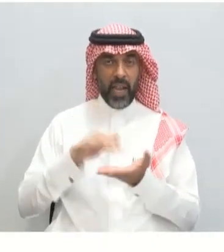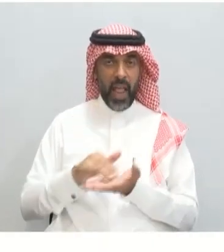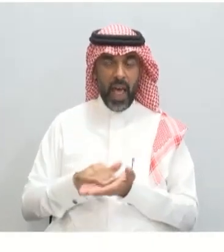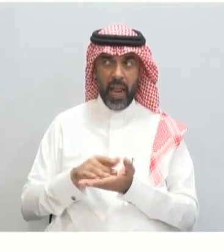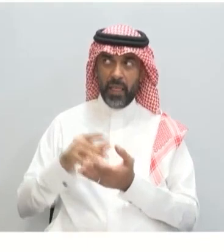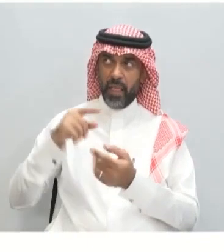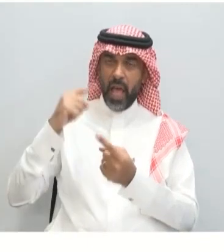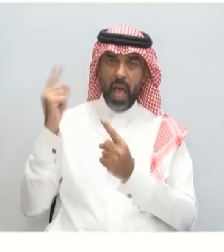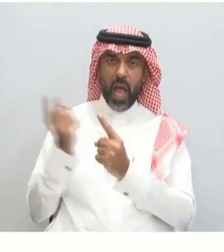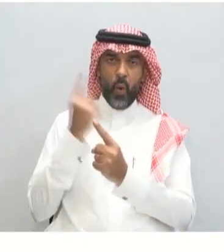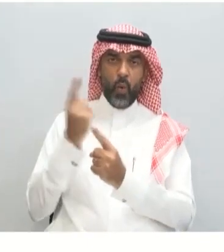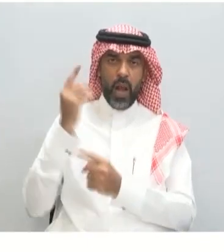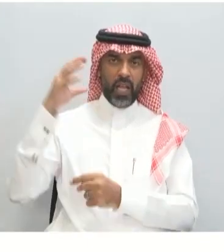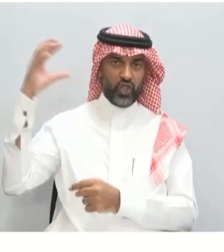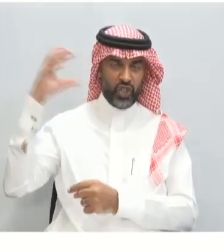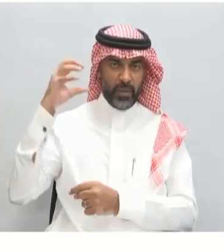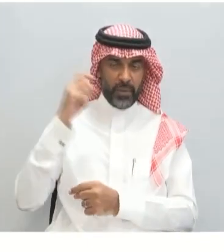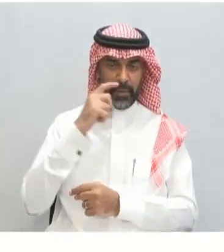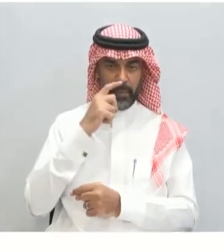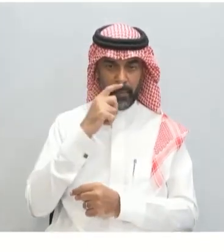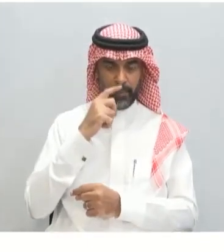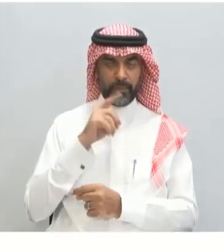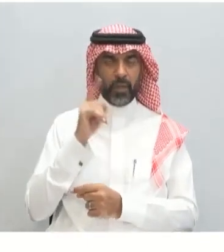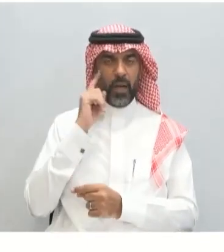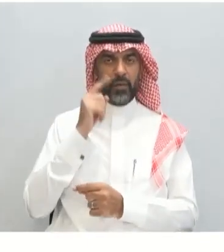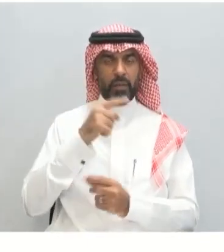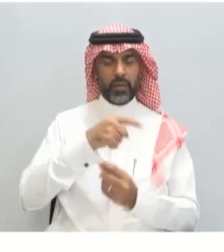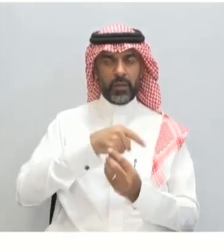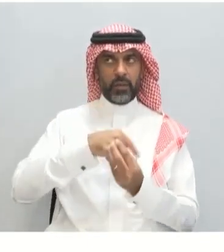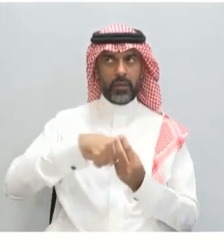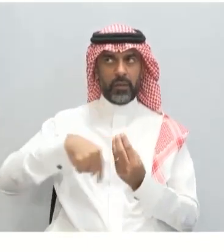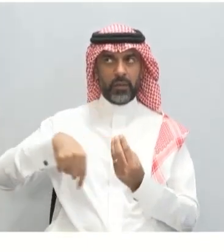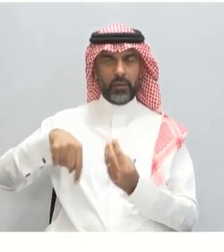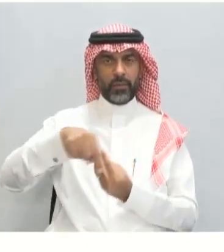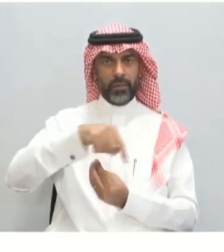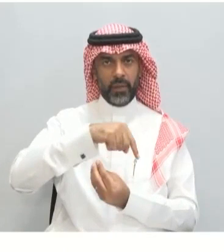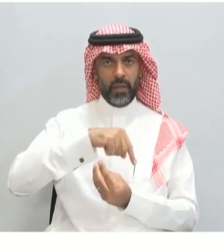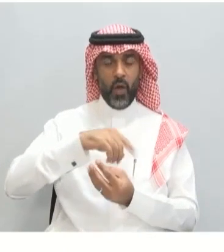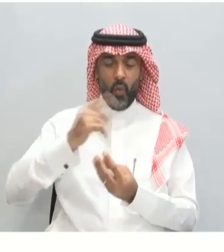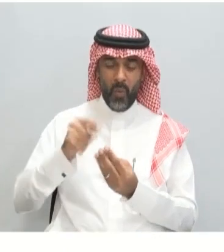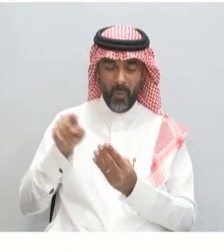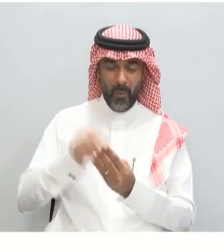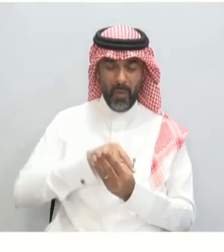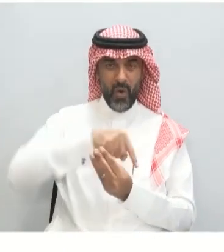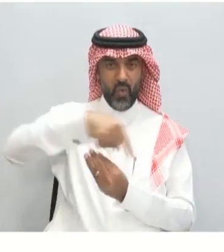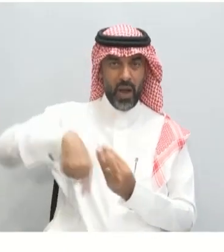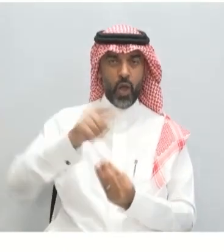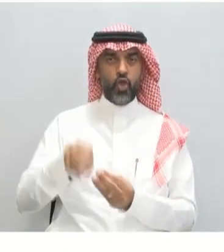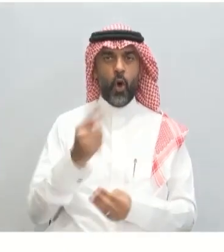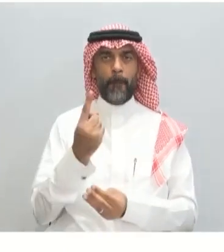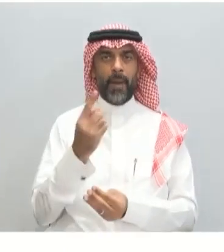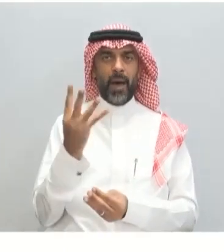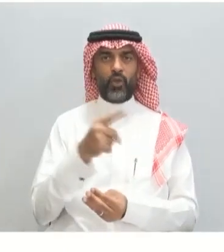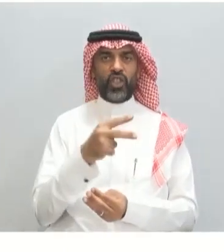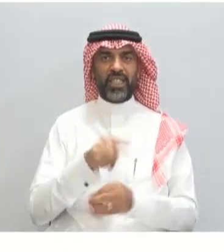الطلاب انها تدور كما ذكرنا انها تدور خلال 24 ساعه حينما تتحرك حول محورها وحينما تتحرك حول